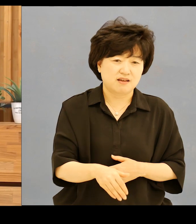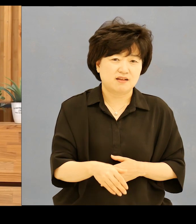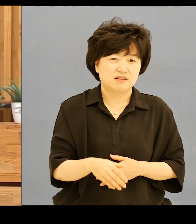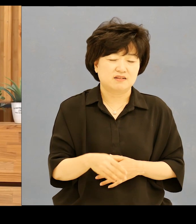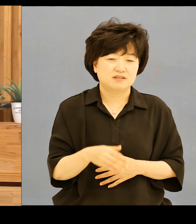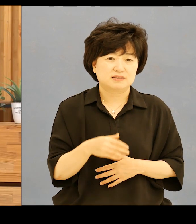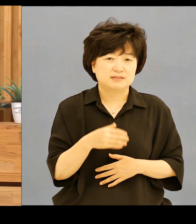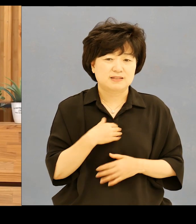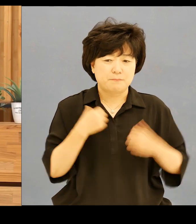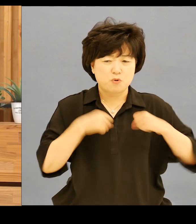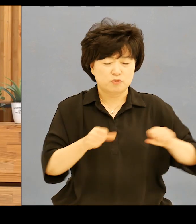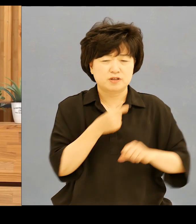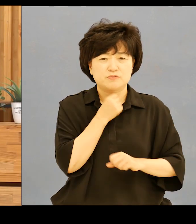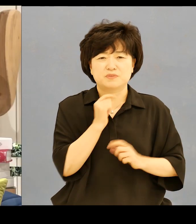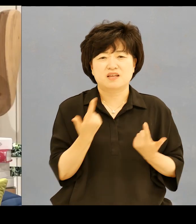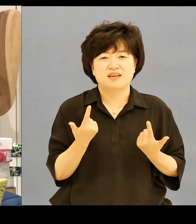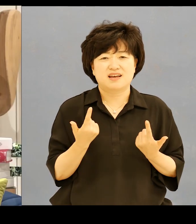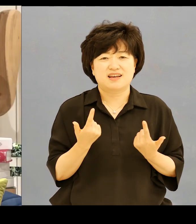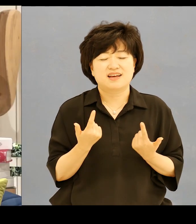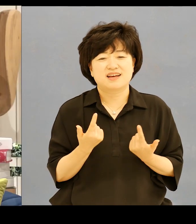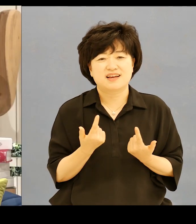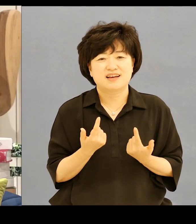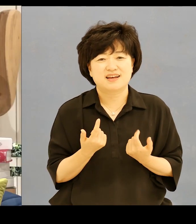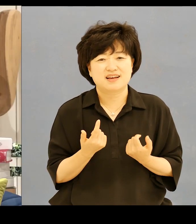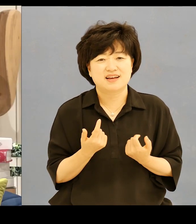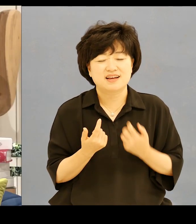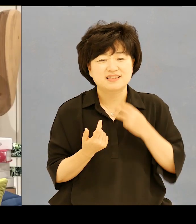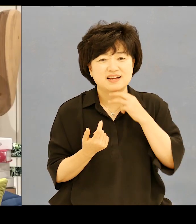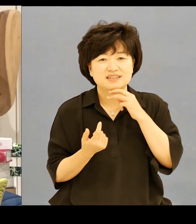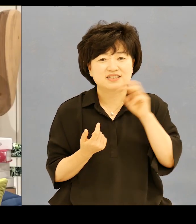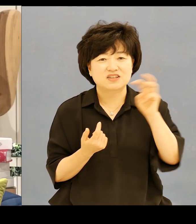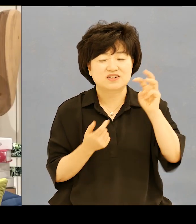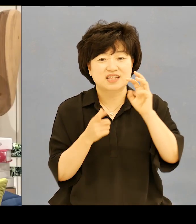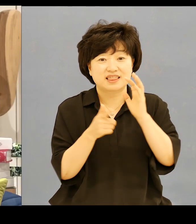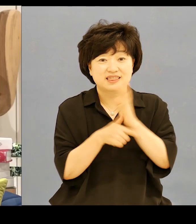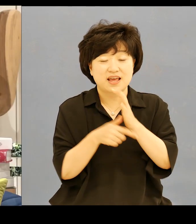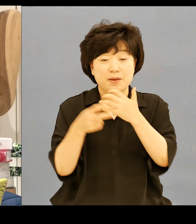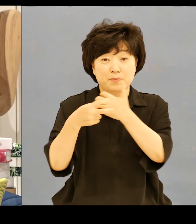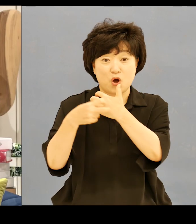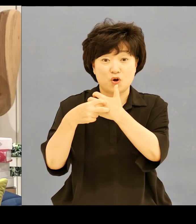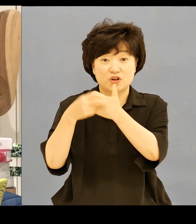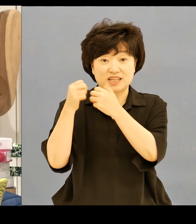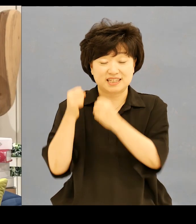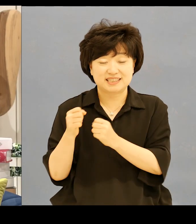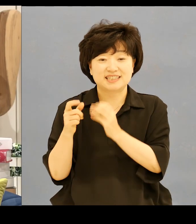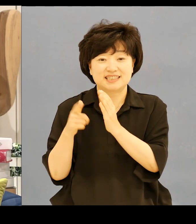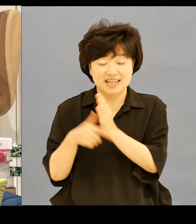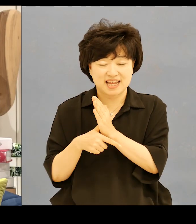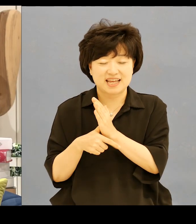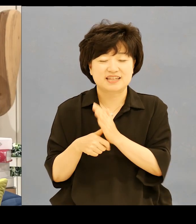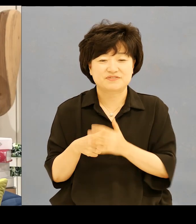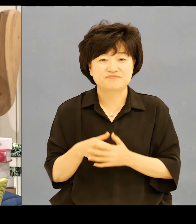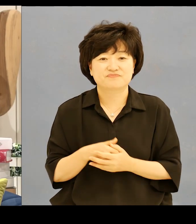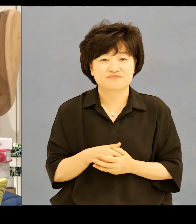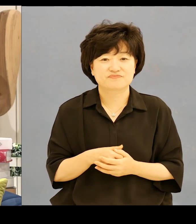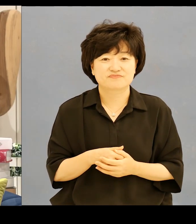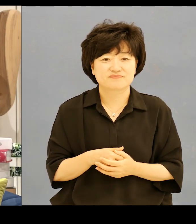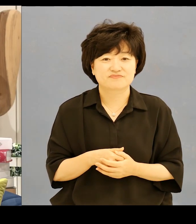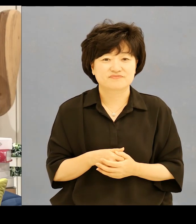수가 없으니까 그때 제가 이제 서른 살에 병원에 있을 때였거든요. 네. 병실에 있을